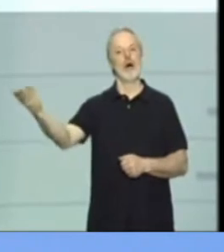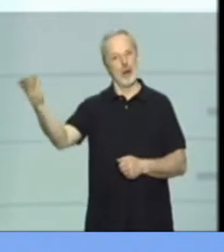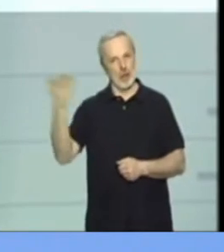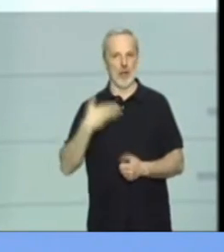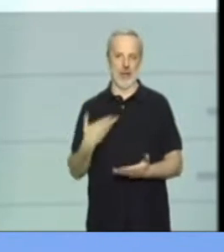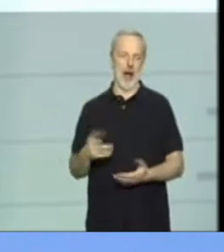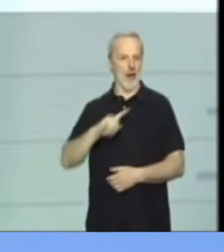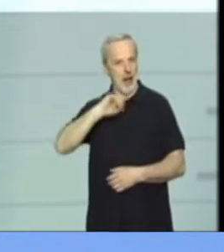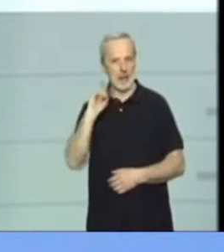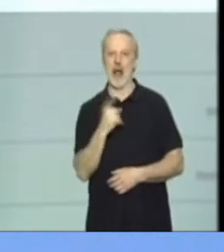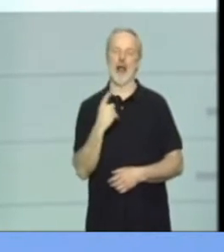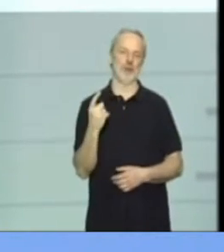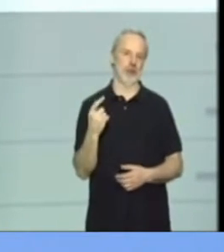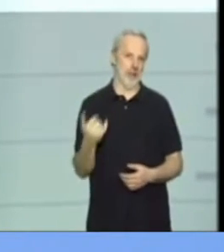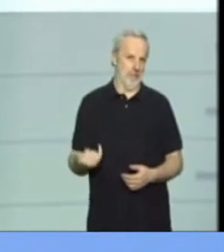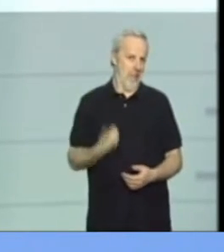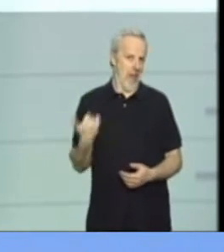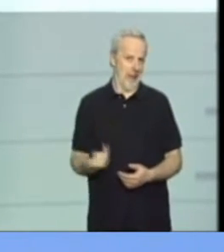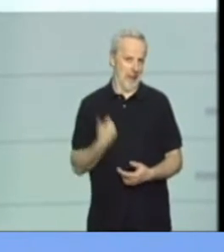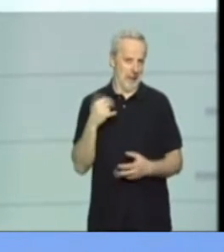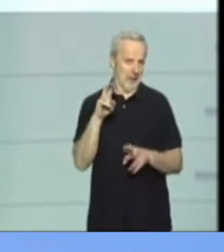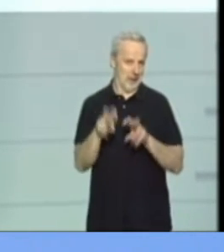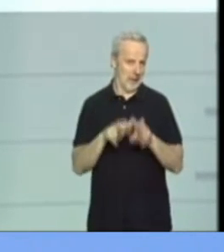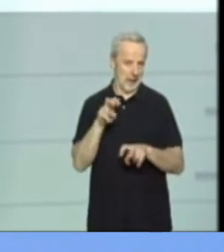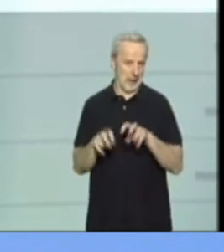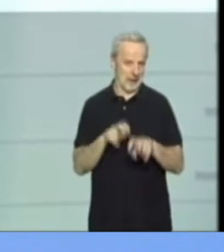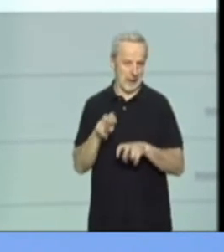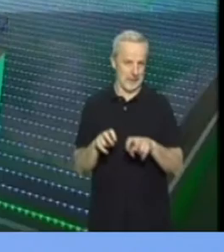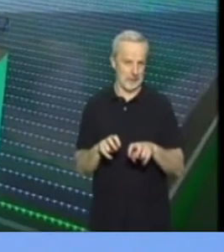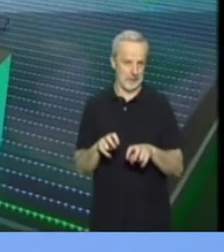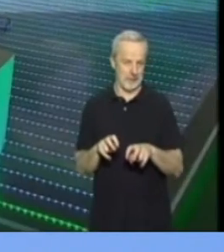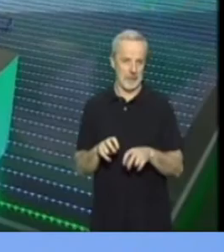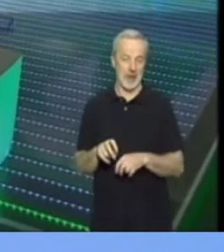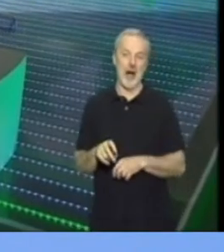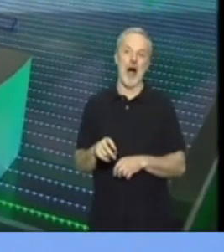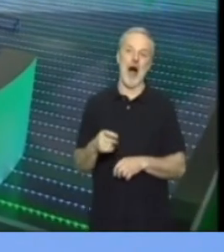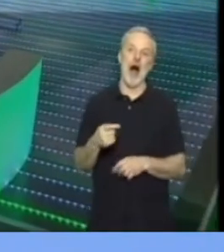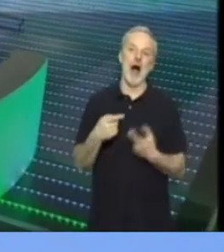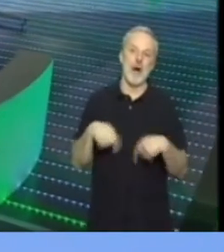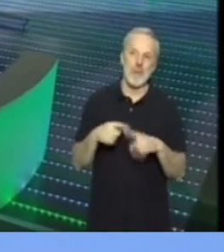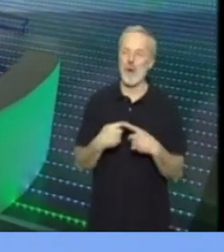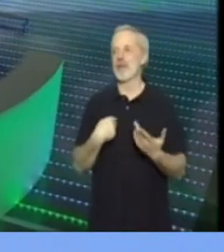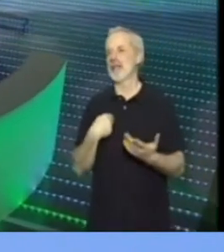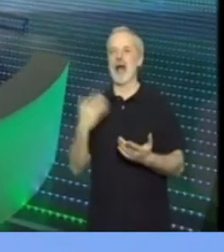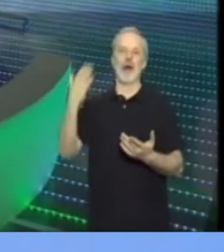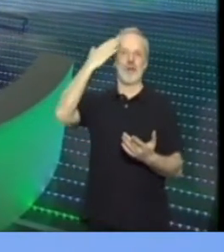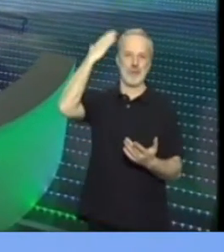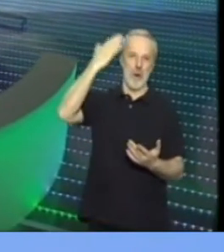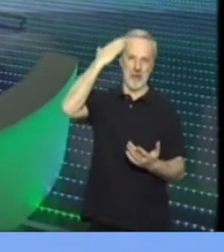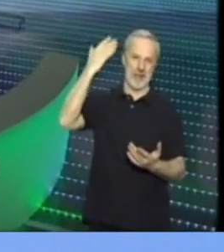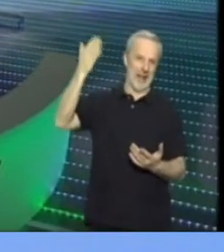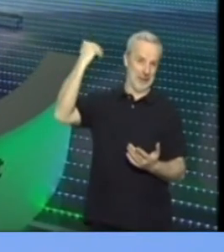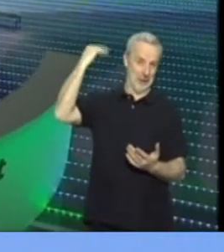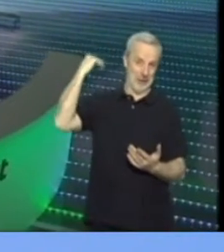postaví v podstatě na tento závod. A pro mě je to takový návrat do těch let minulých, protože